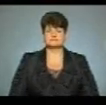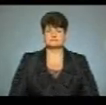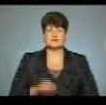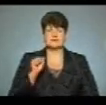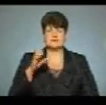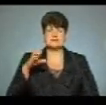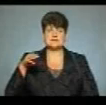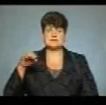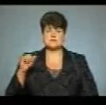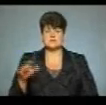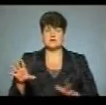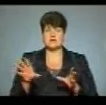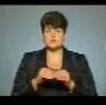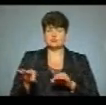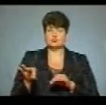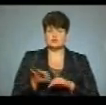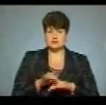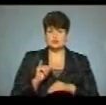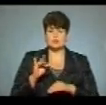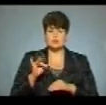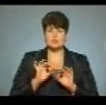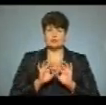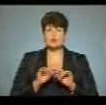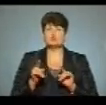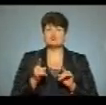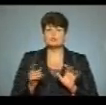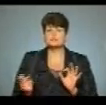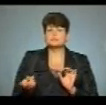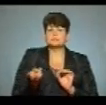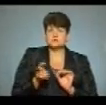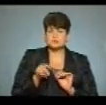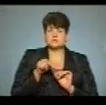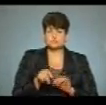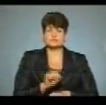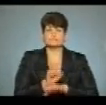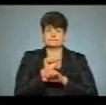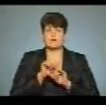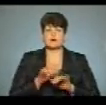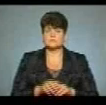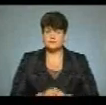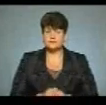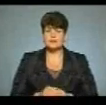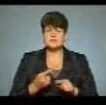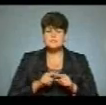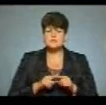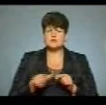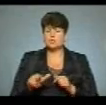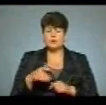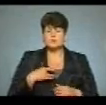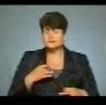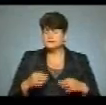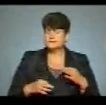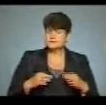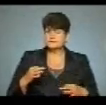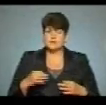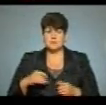Андрій Стасишин разом з дружиною Іриною розповідає, чому доєдналися до акції. Ця дорога нас вже достала, тому що ми